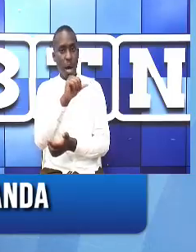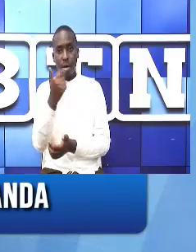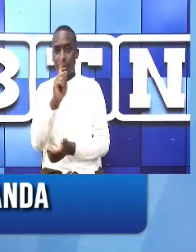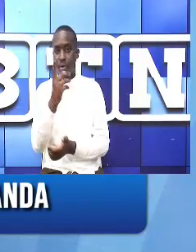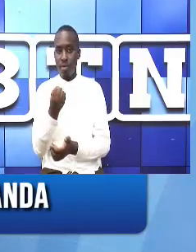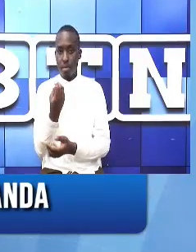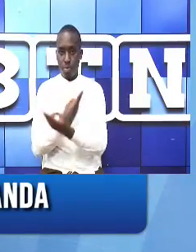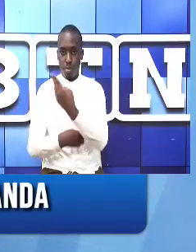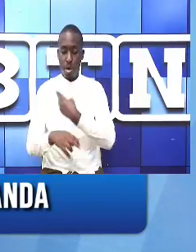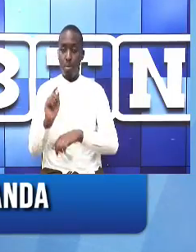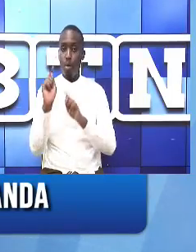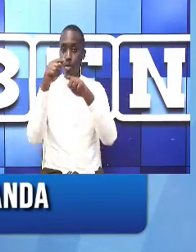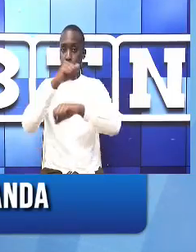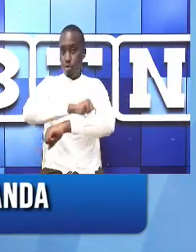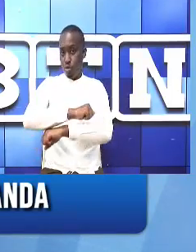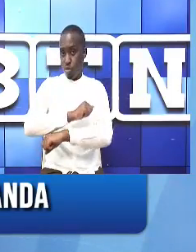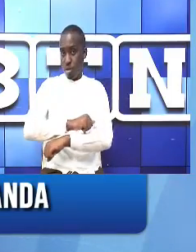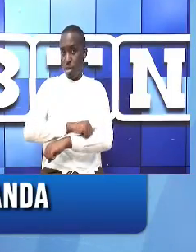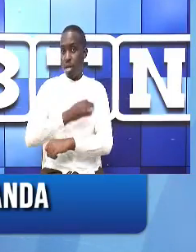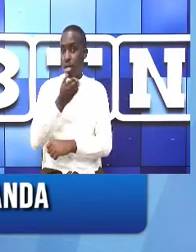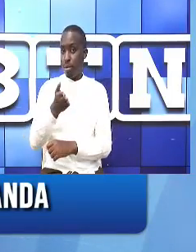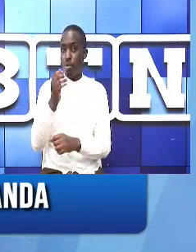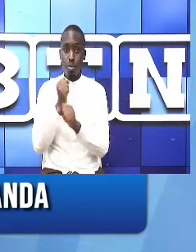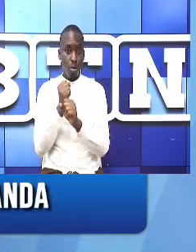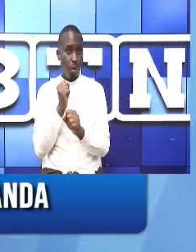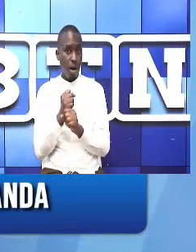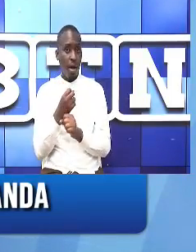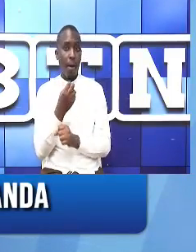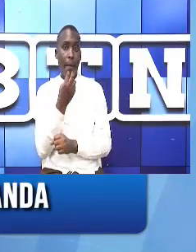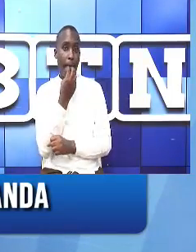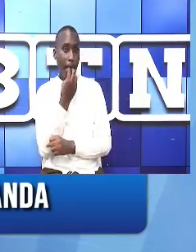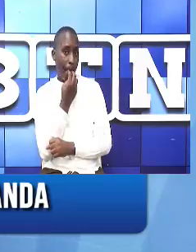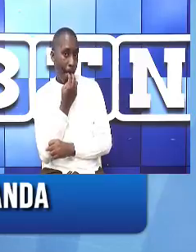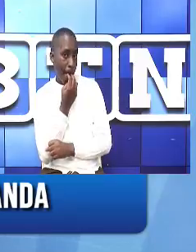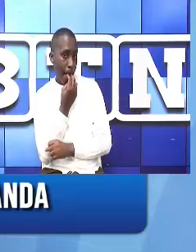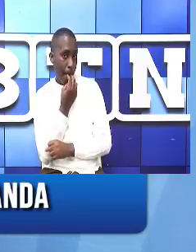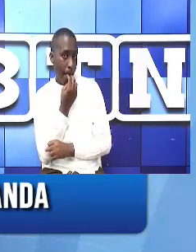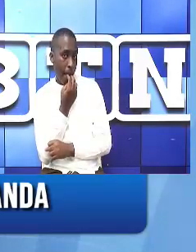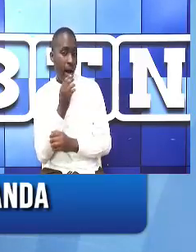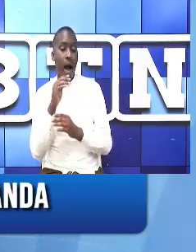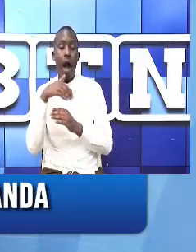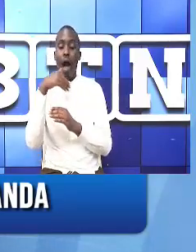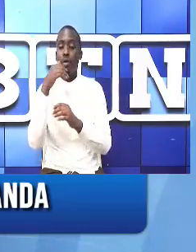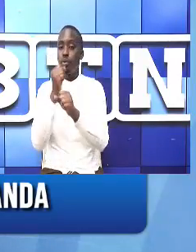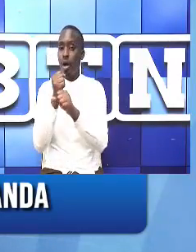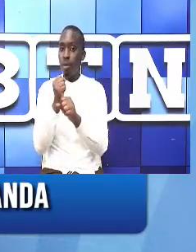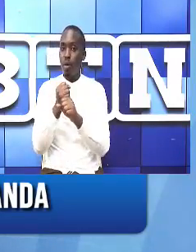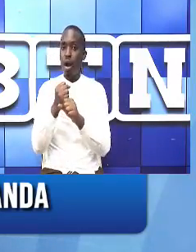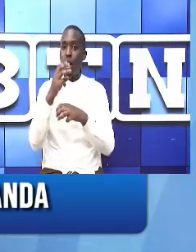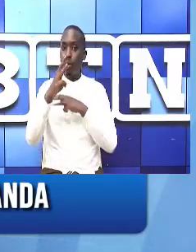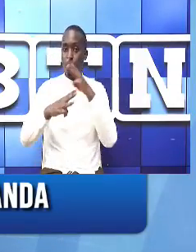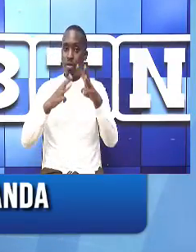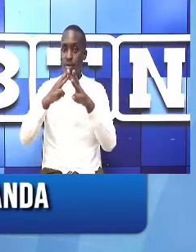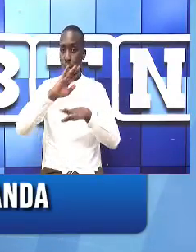yo kujya ku ishuri yego so ibi rero tubikora nyine tuvuza inzogera tukaba tubikora ku isi hose